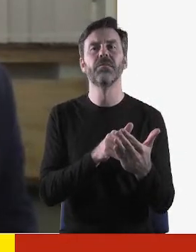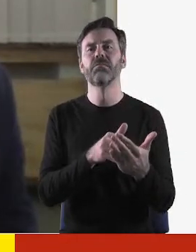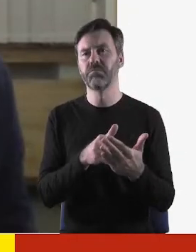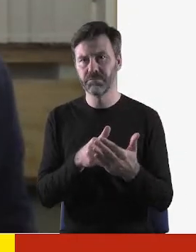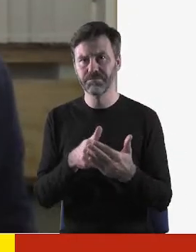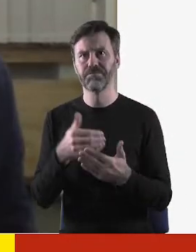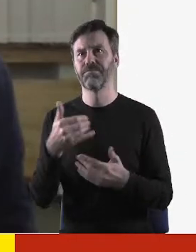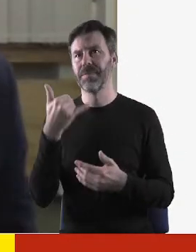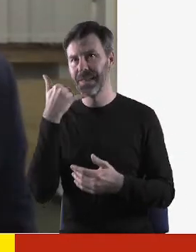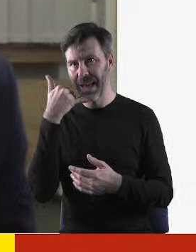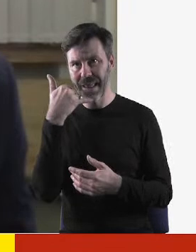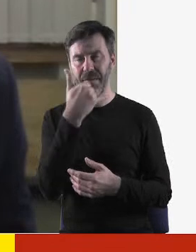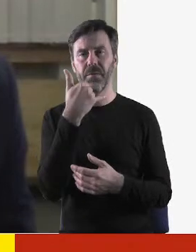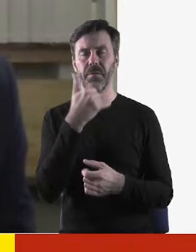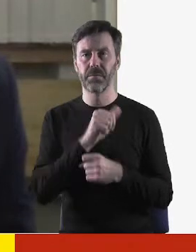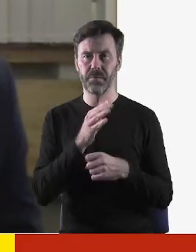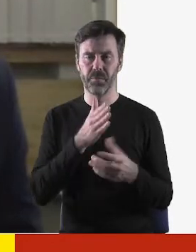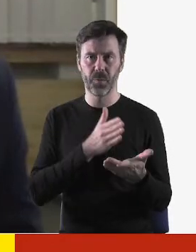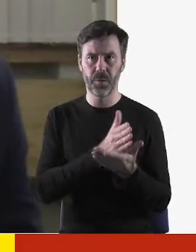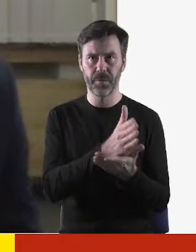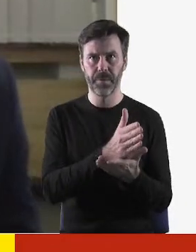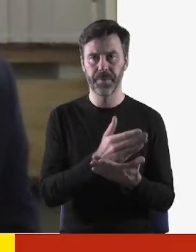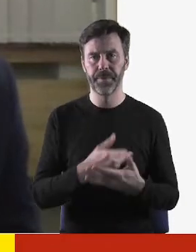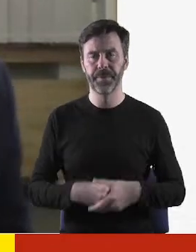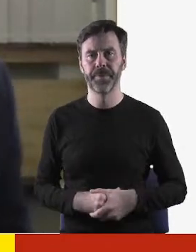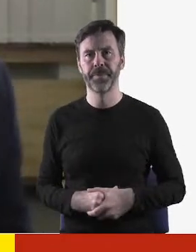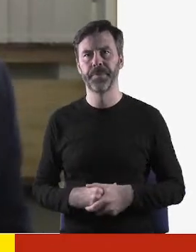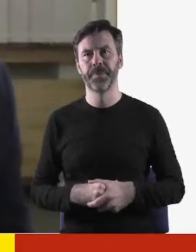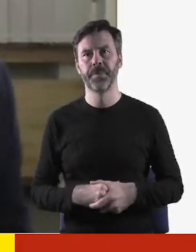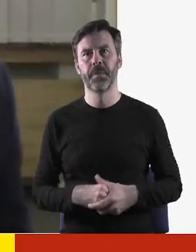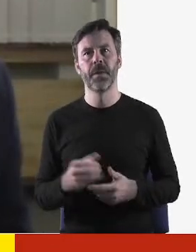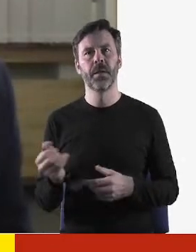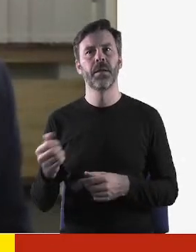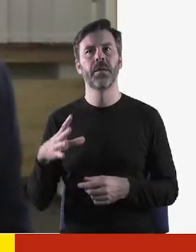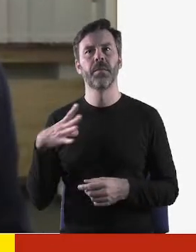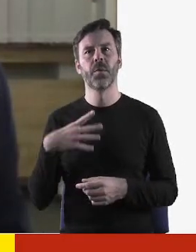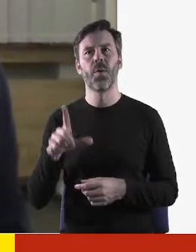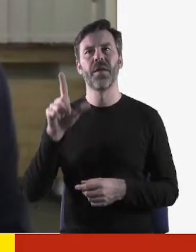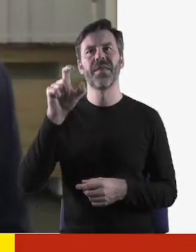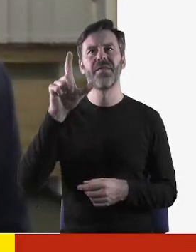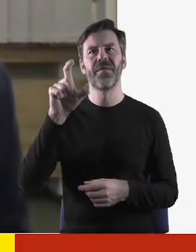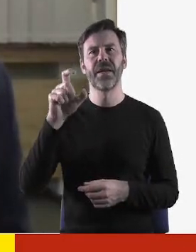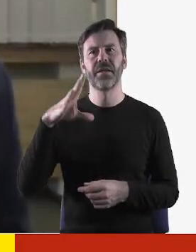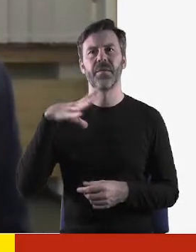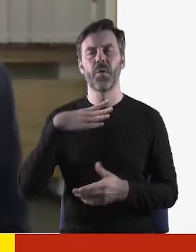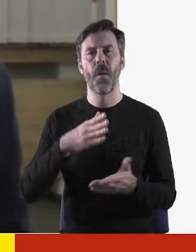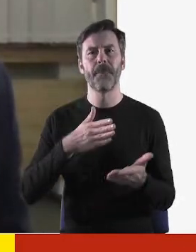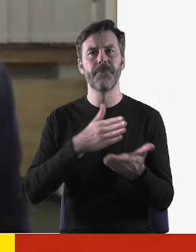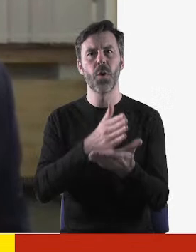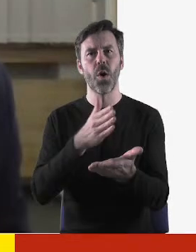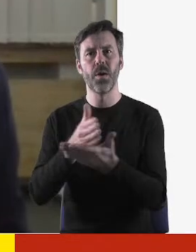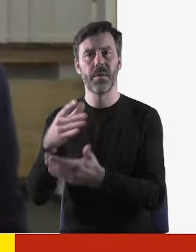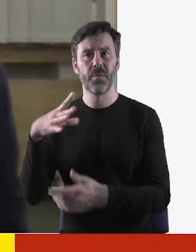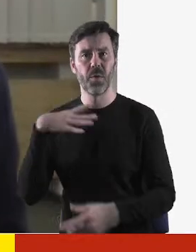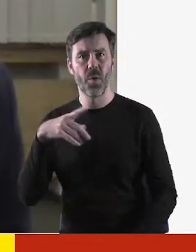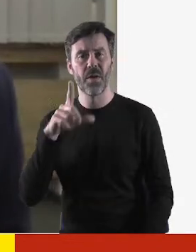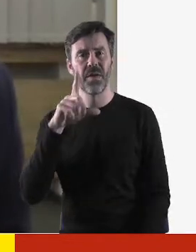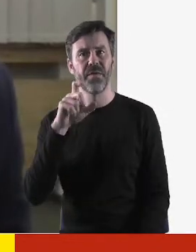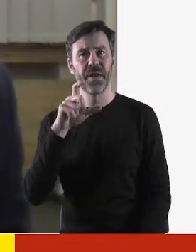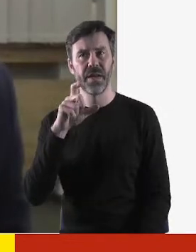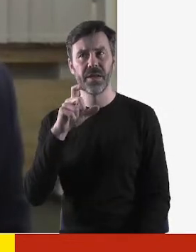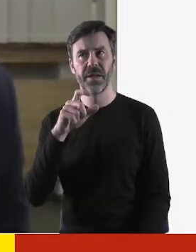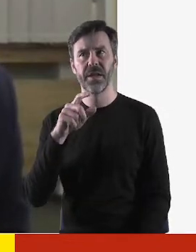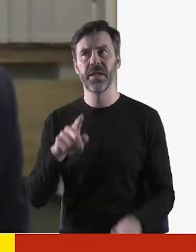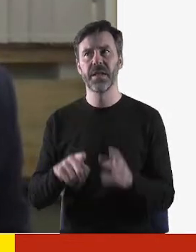działanie. Padła tutaj ilość porad, 200 porad, gdy przełożymy to na